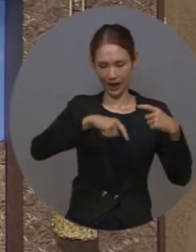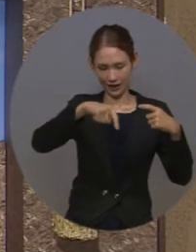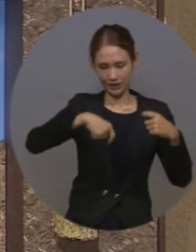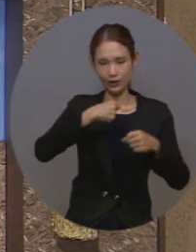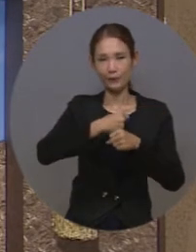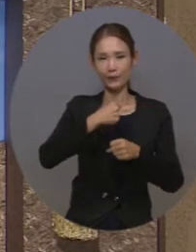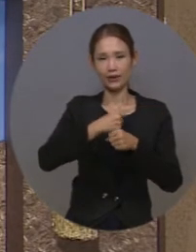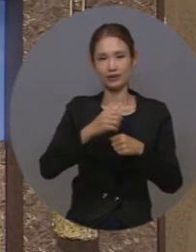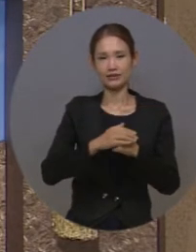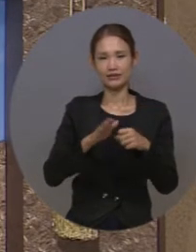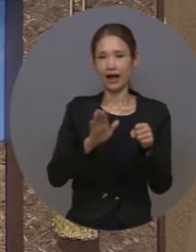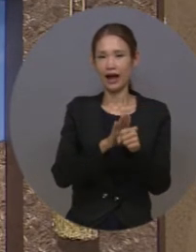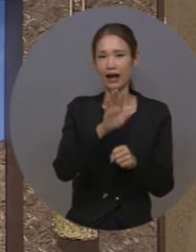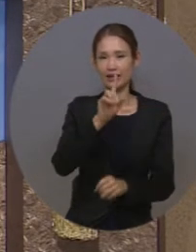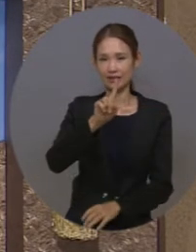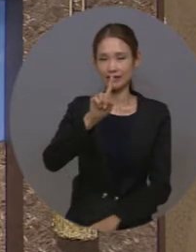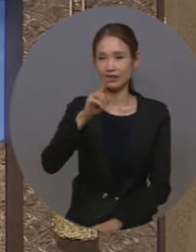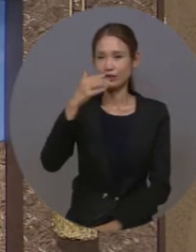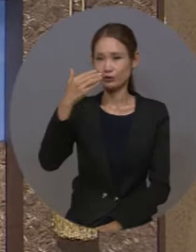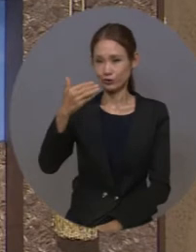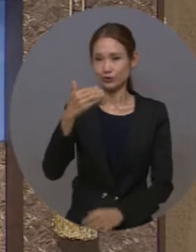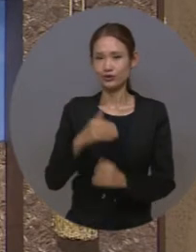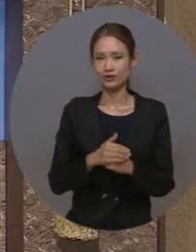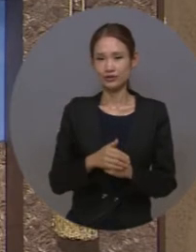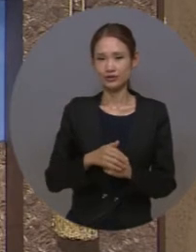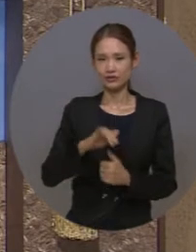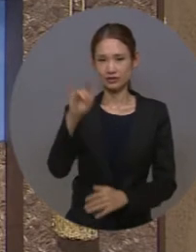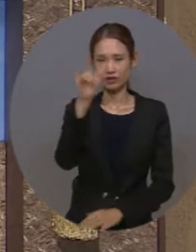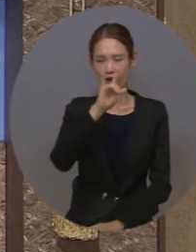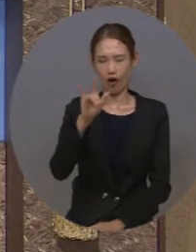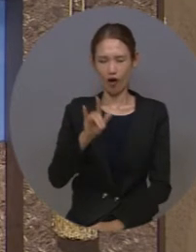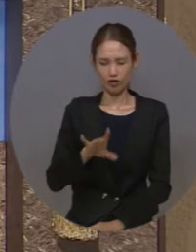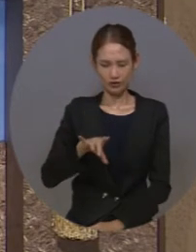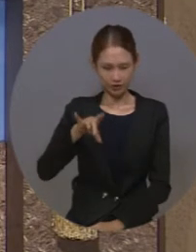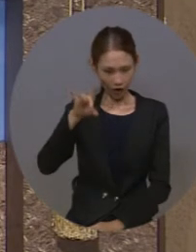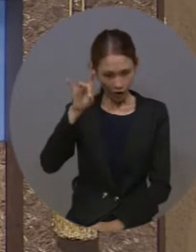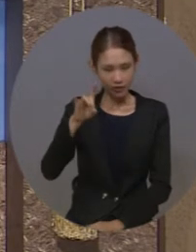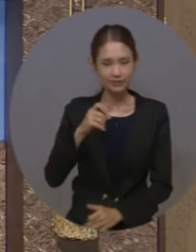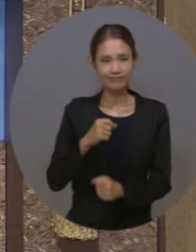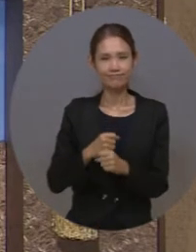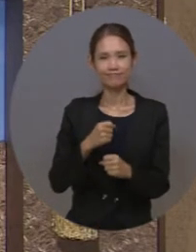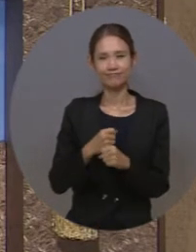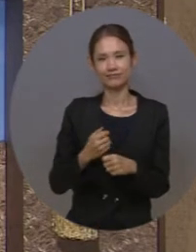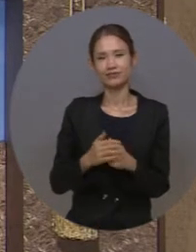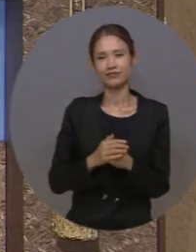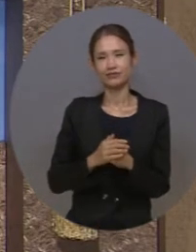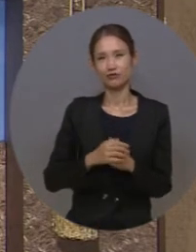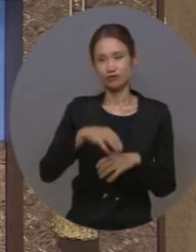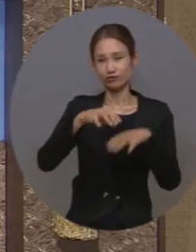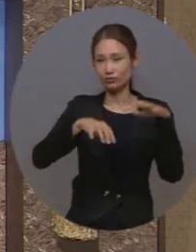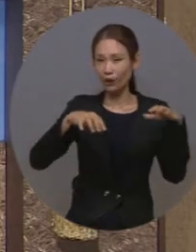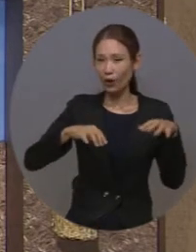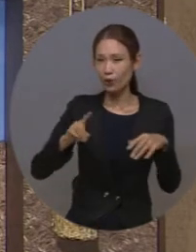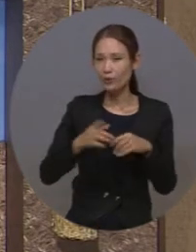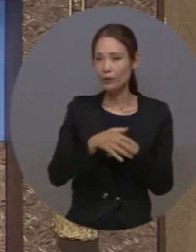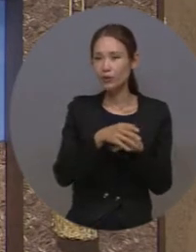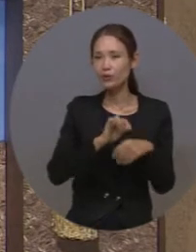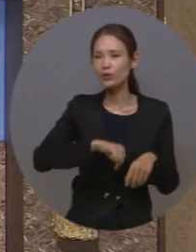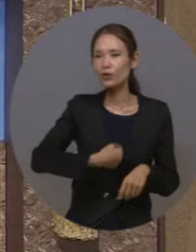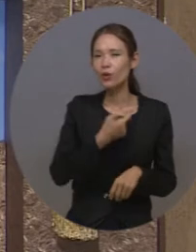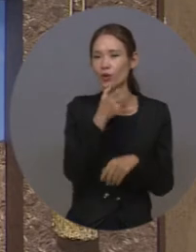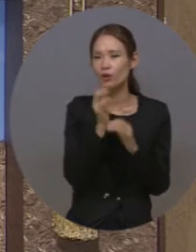사랑의 119요? 저희가 알기로는 전국에서 처음인데요. 아, 그 주변에 이제 독거노인이나